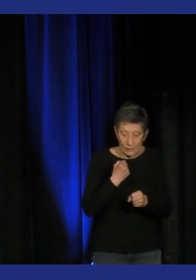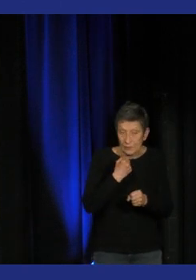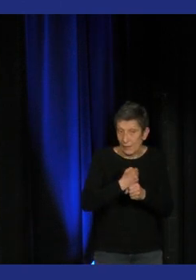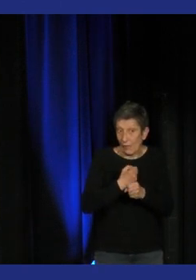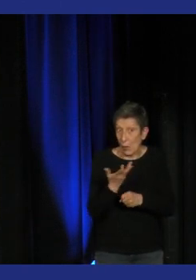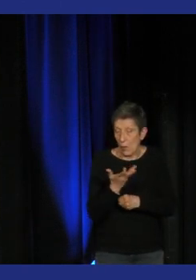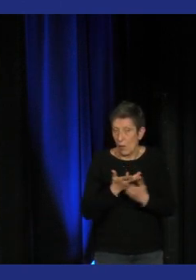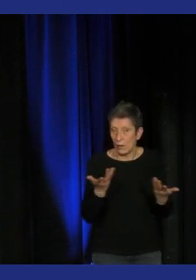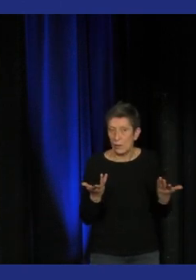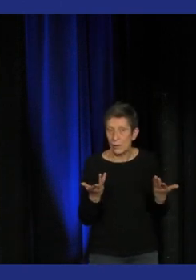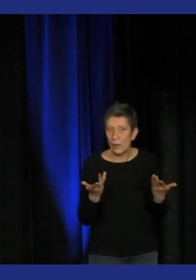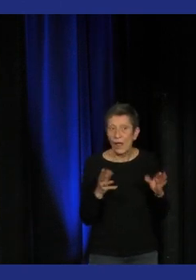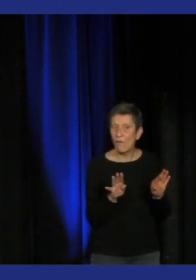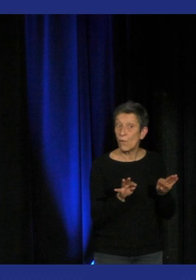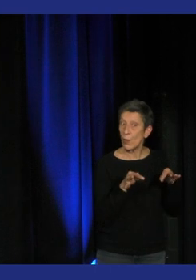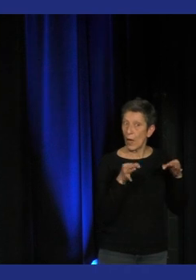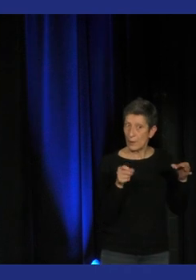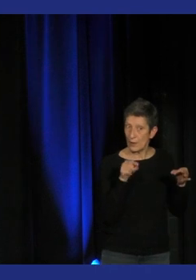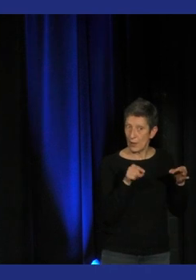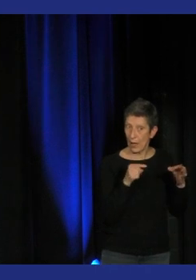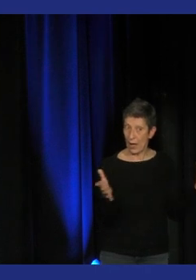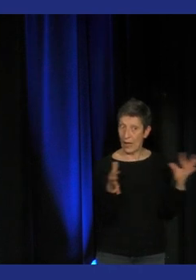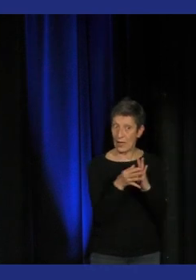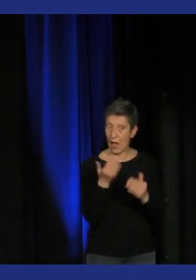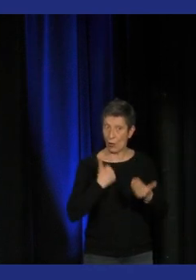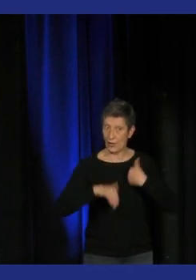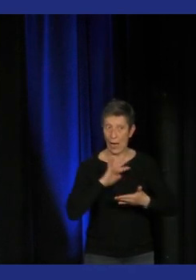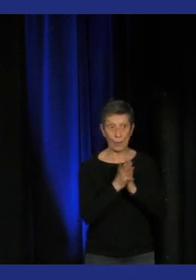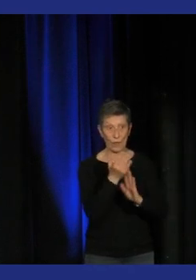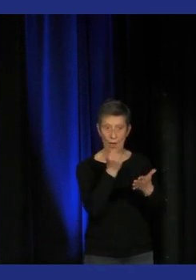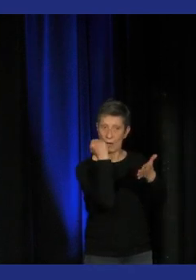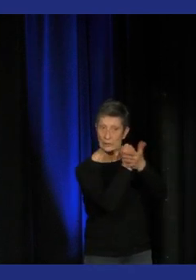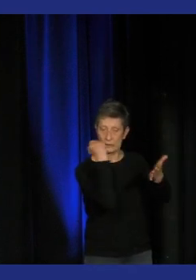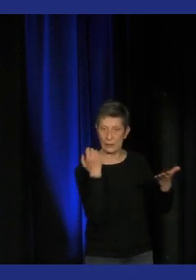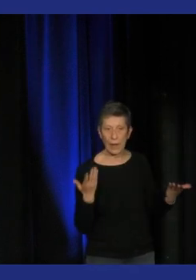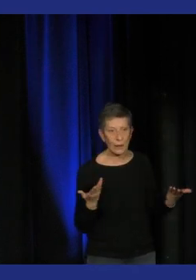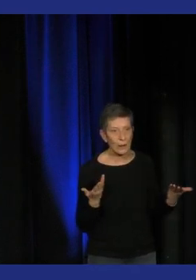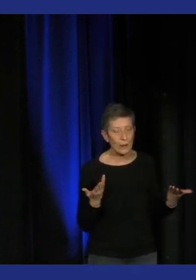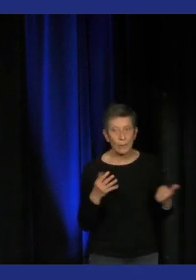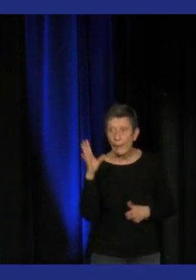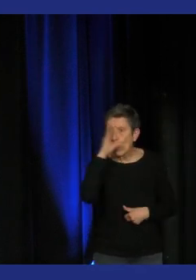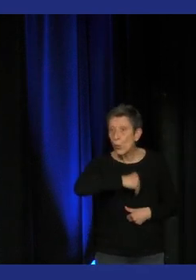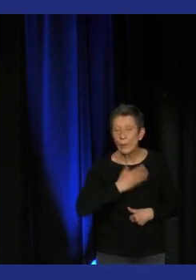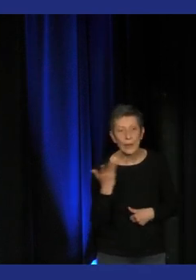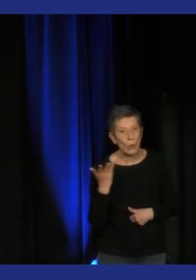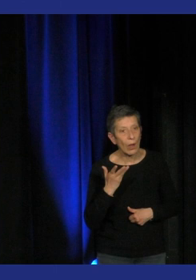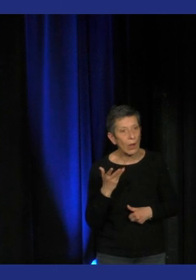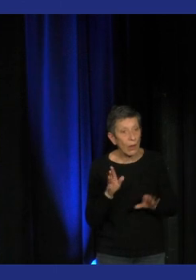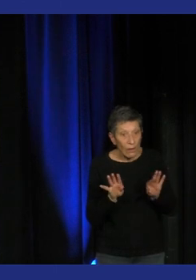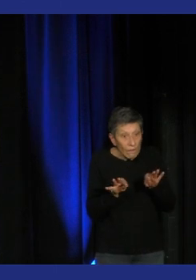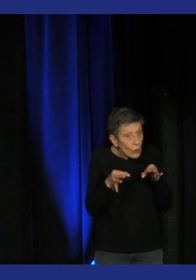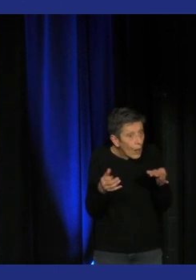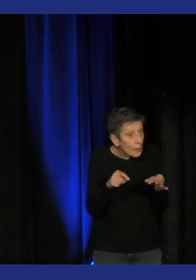la vulnérabilité quand elle est associée au handicap, justement, et que du coup on oublie totalement en fait que la vulnérabilité c'est juste une